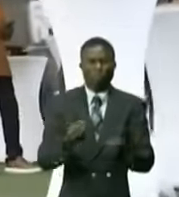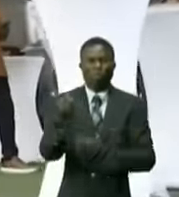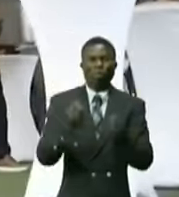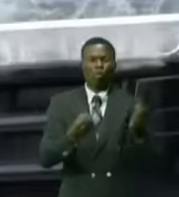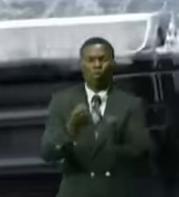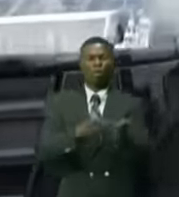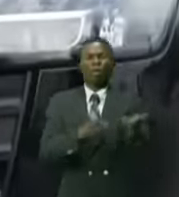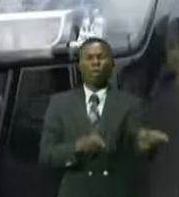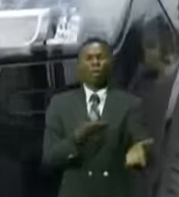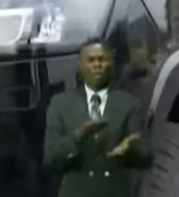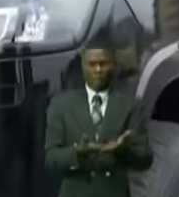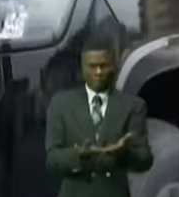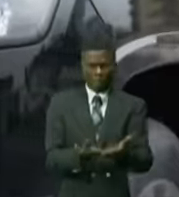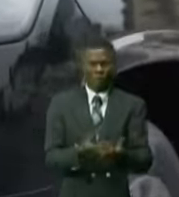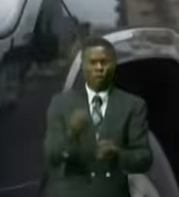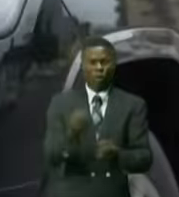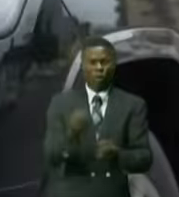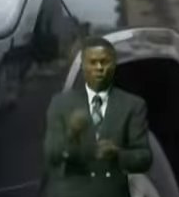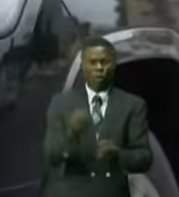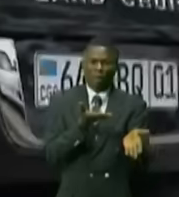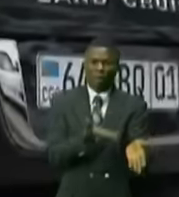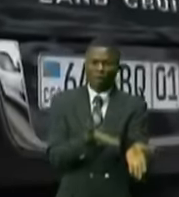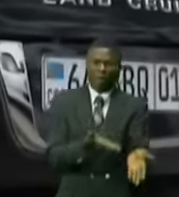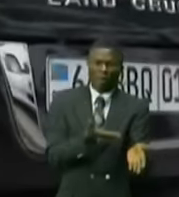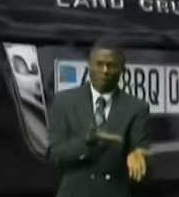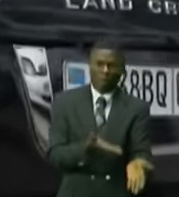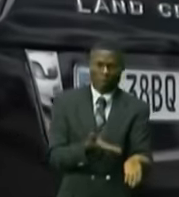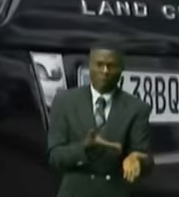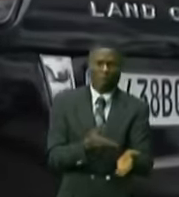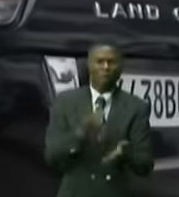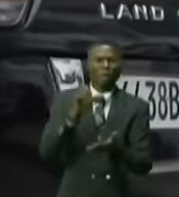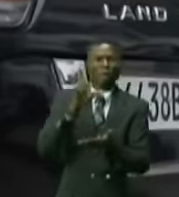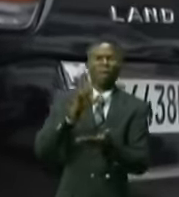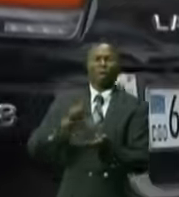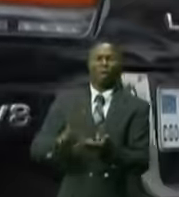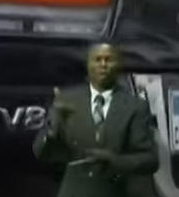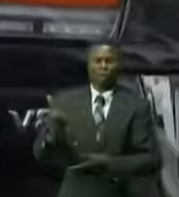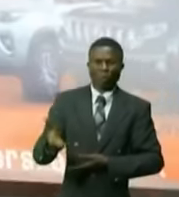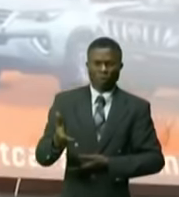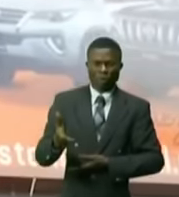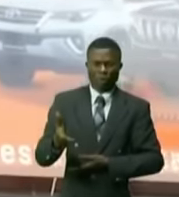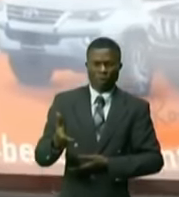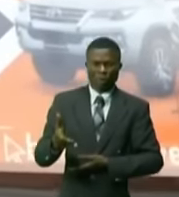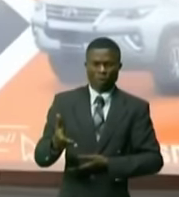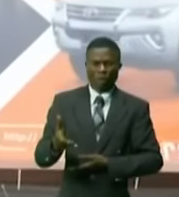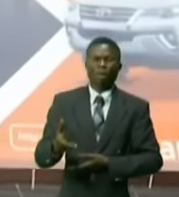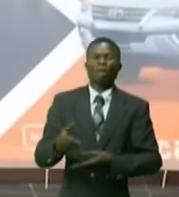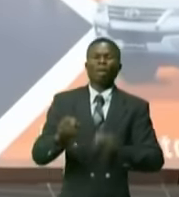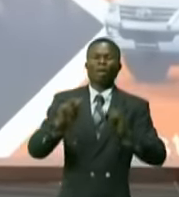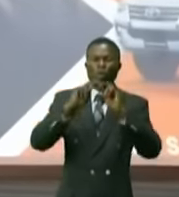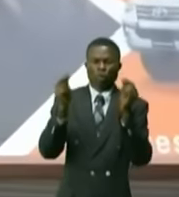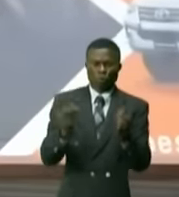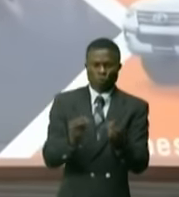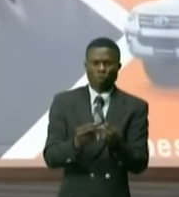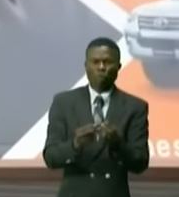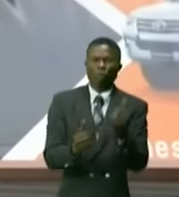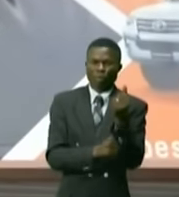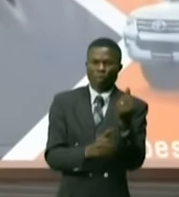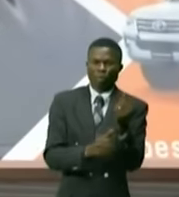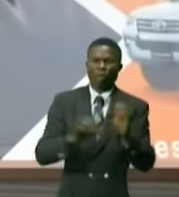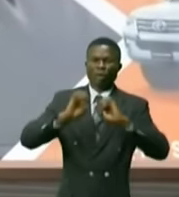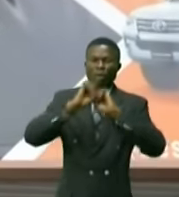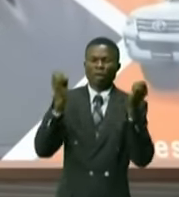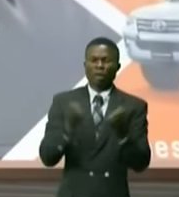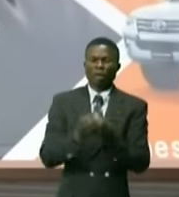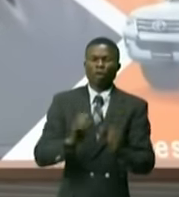exhibition. Ces véhicules serviront désormais à la location de Best Car Rental, une nouvelle société